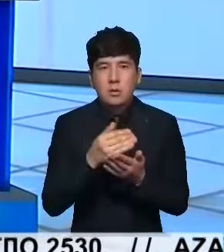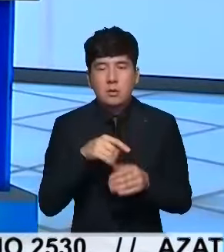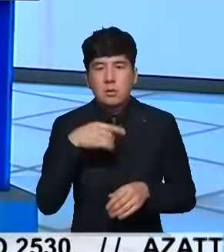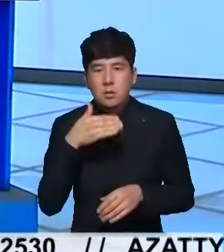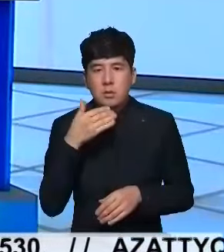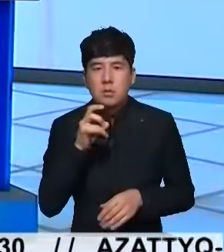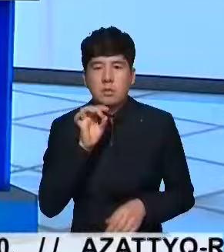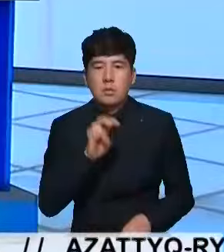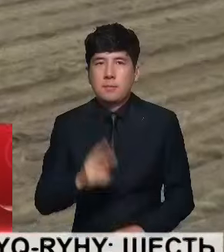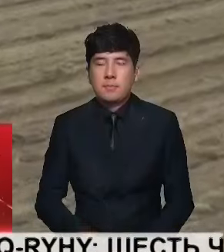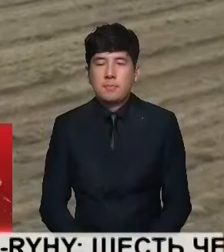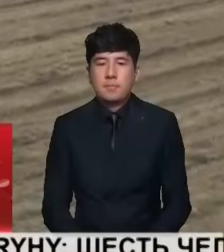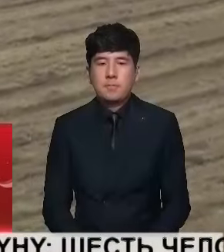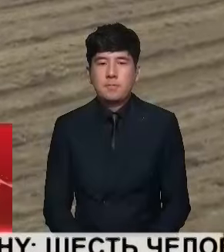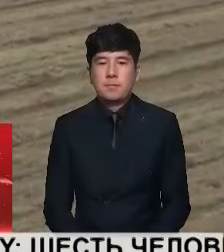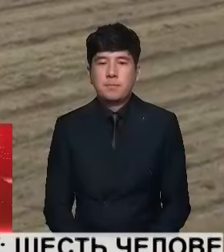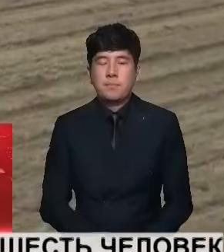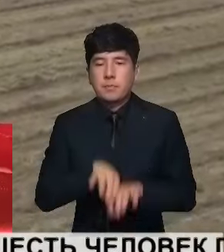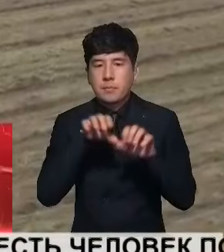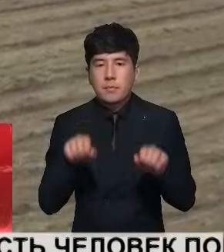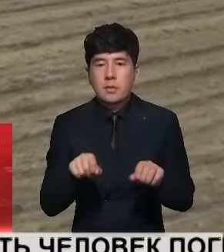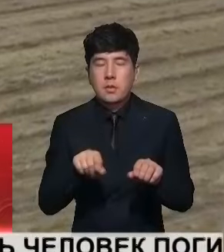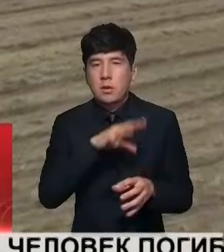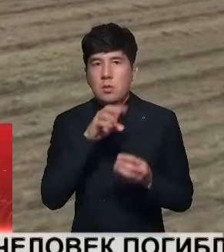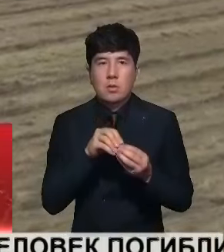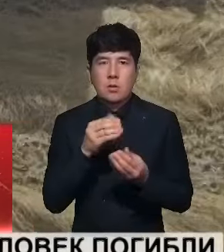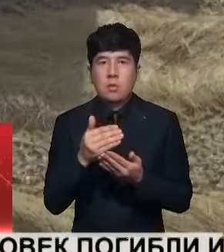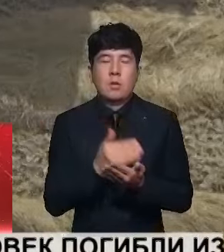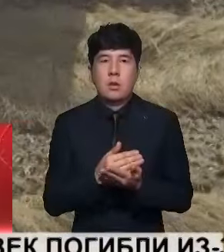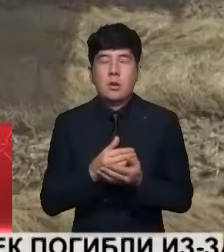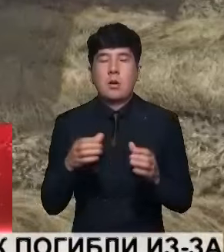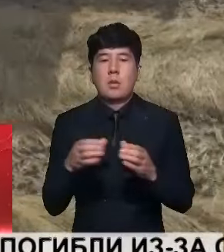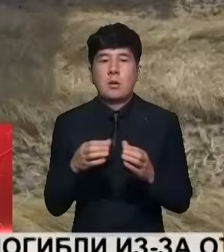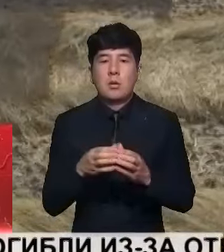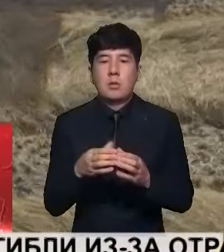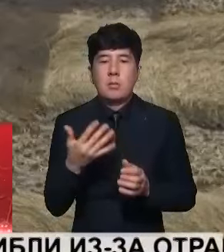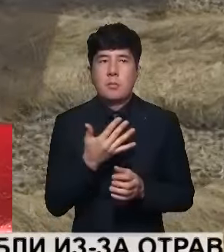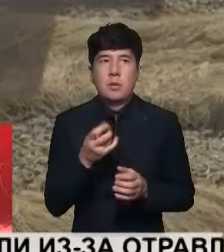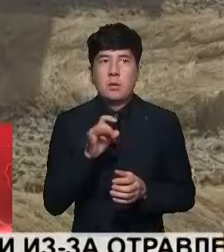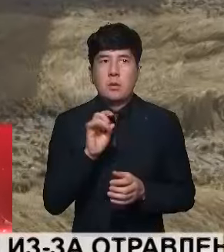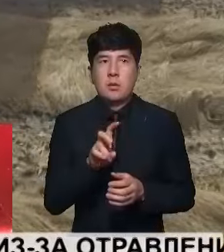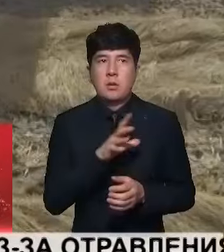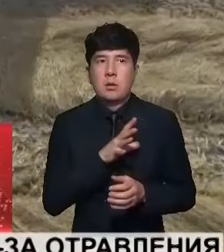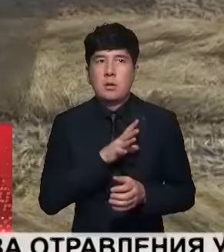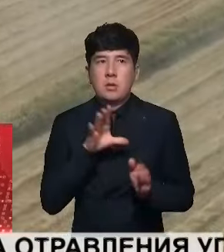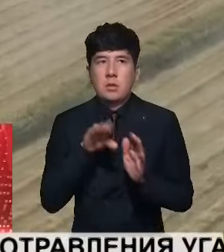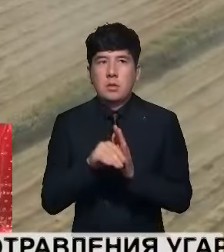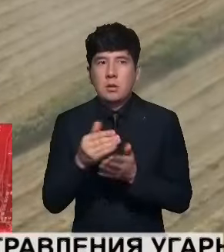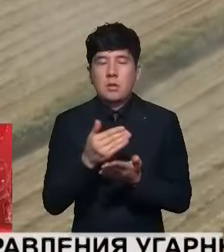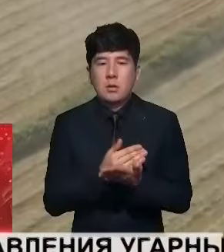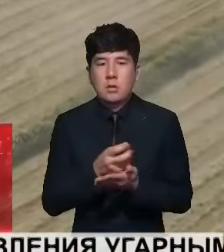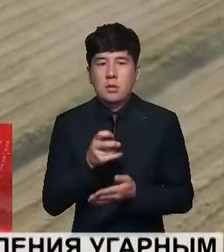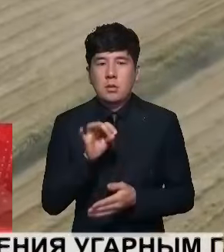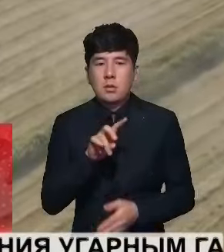Дильнас Насекенова. В правительстве подвели итоги уборочной кампании. Так, в этом году намолочено 26,5 миллионов тонн